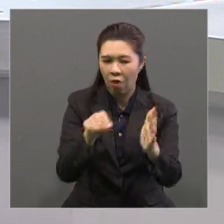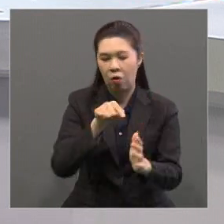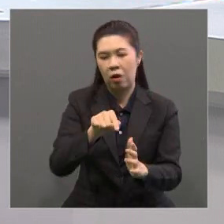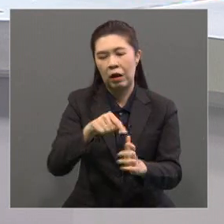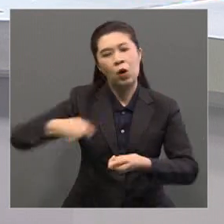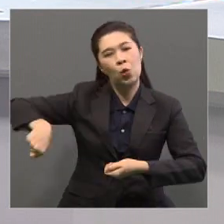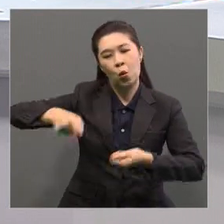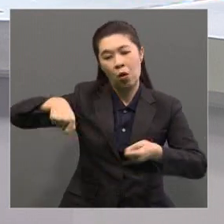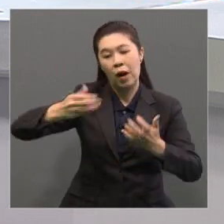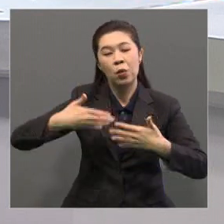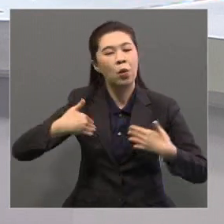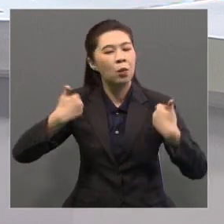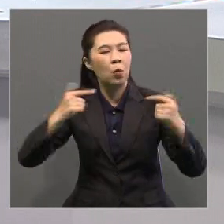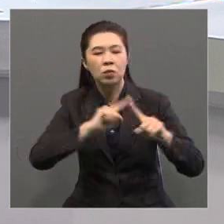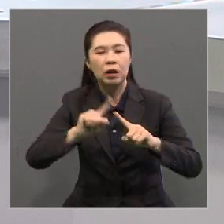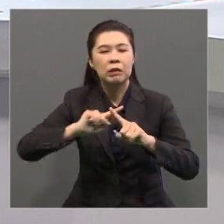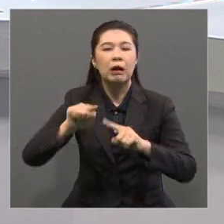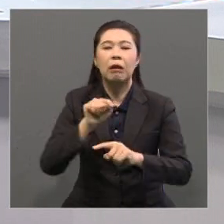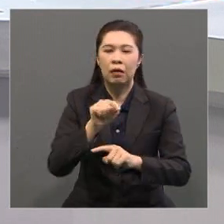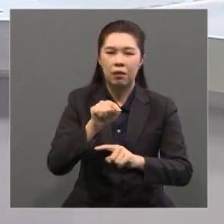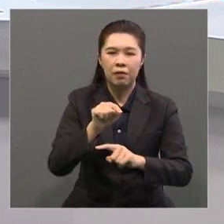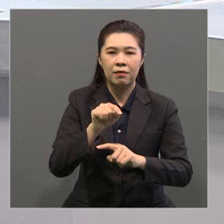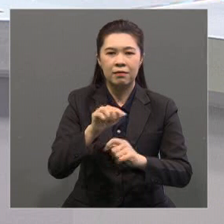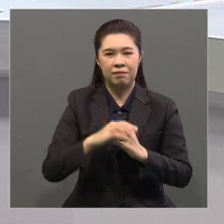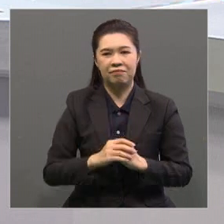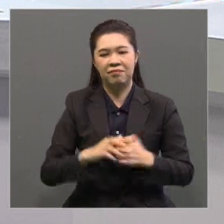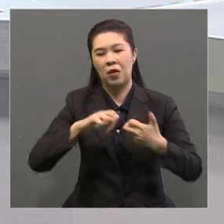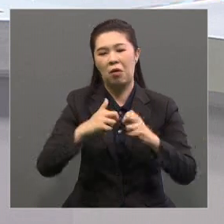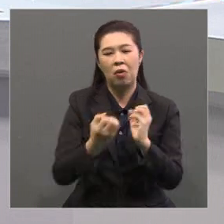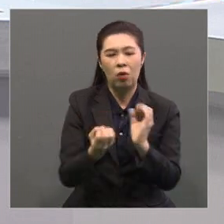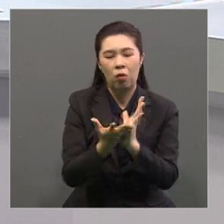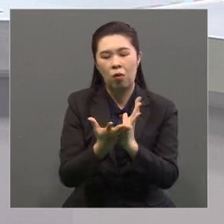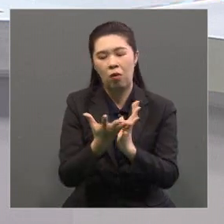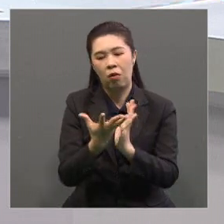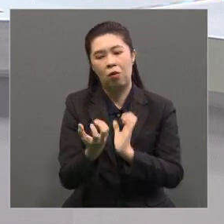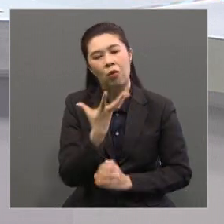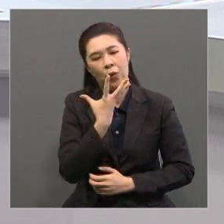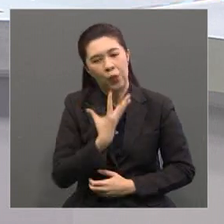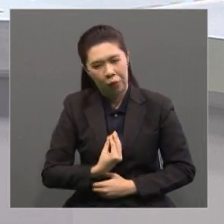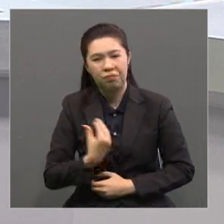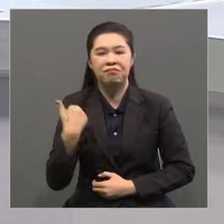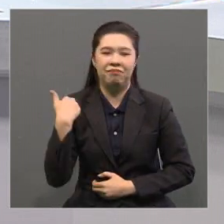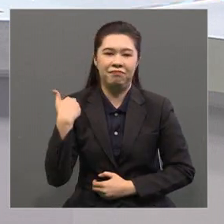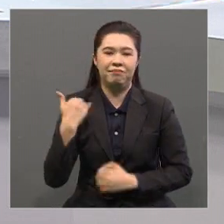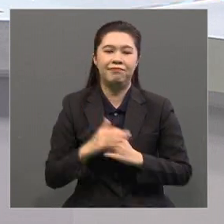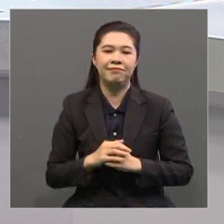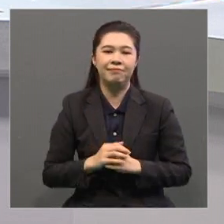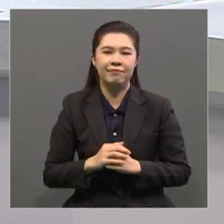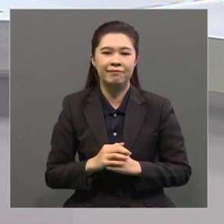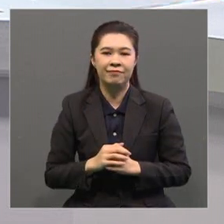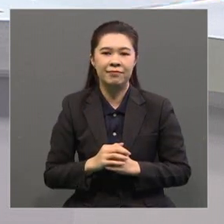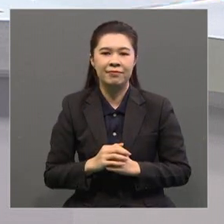ที่เราอยากจะเล่นน้ำสงกรานต์กันมากๆเนี่ยนะฮะเอาแบบเป็นเทศกาลแห่งความทุกข์ได้ก็ต้องยอมรับว่าอย่างน้อย